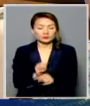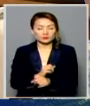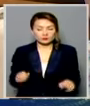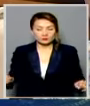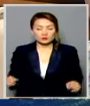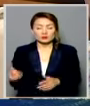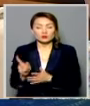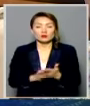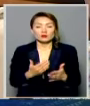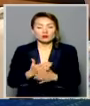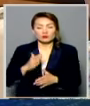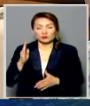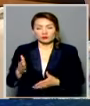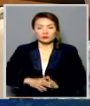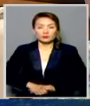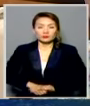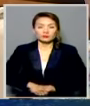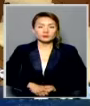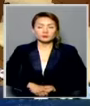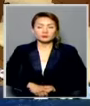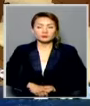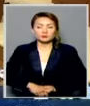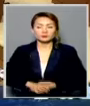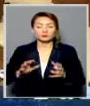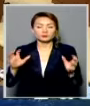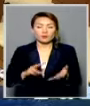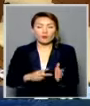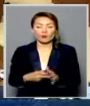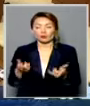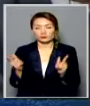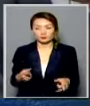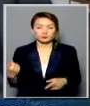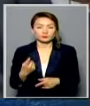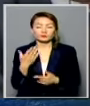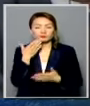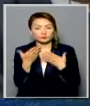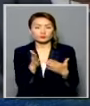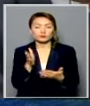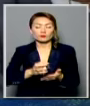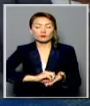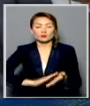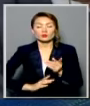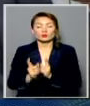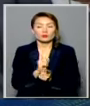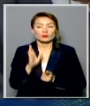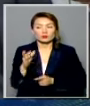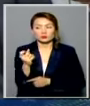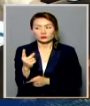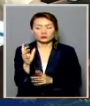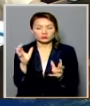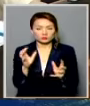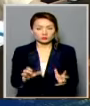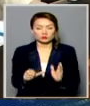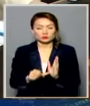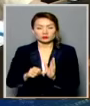есть заявление, помощь будет оказана. По законопроекту, одобренному первым чтением, будут внесены изменения в 11 кодексов